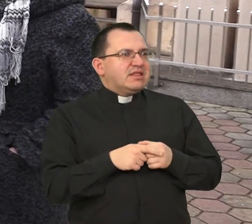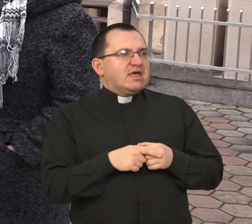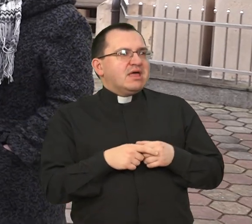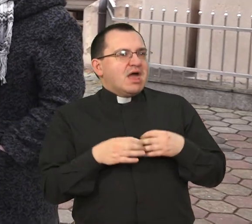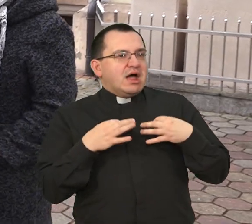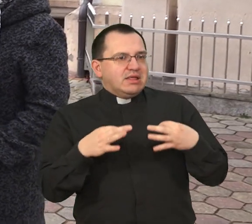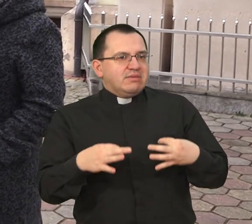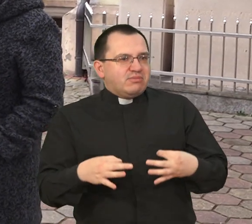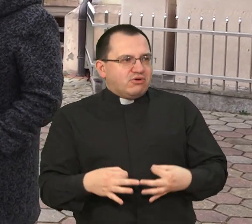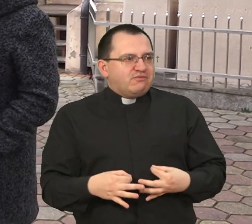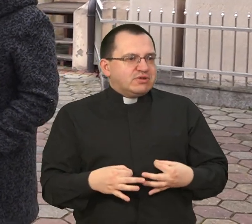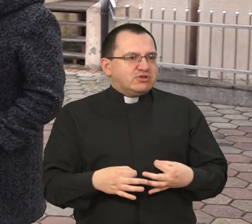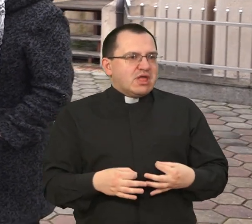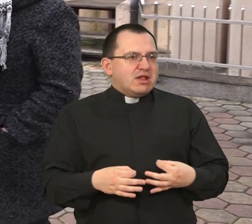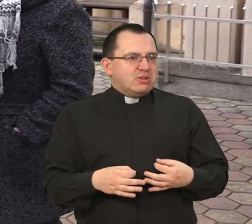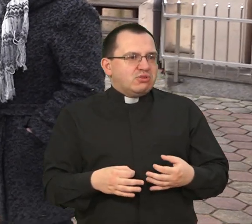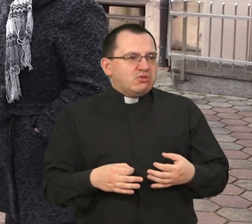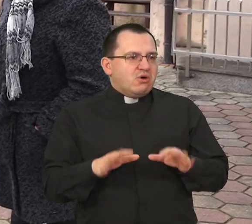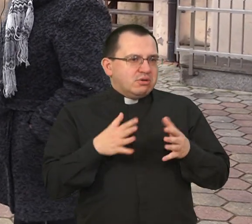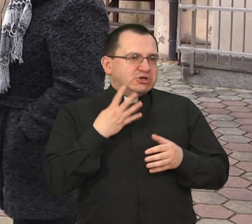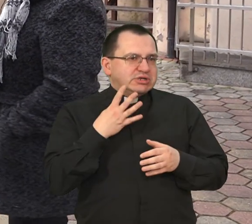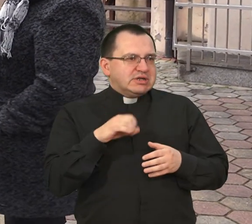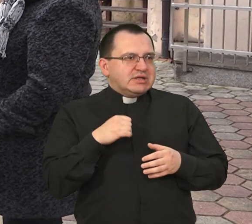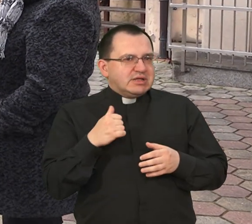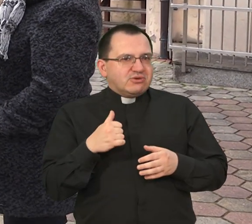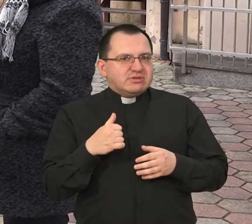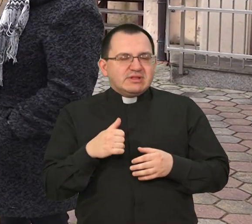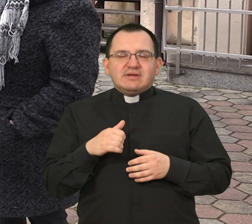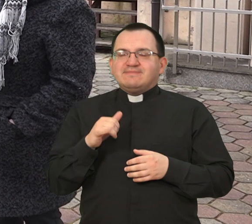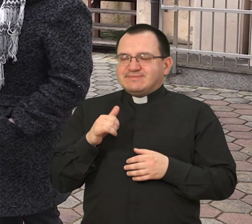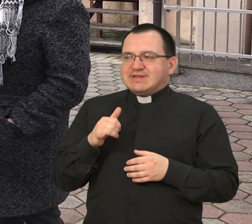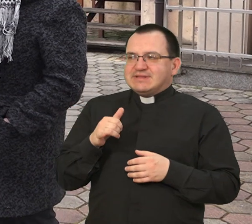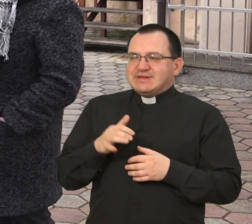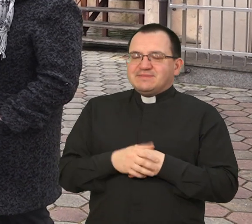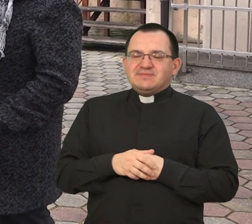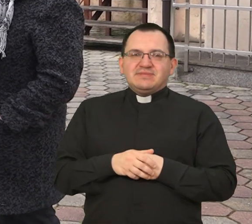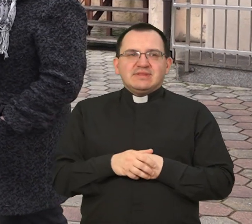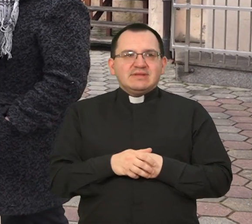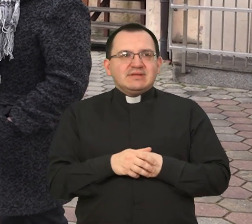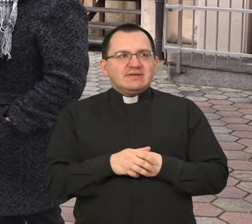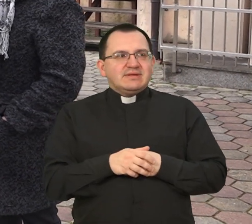profesionalno i ozbiljno ste tu u župi prisutni 40-ak godina. Da.